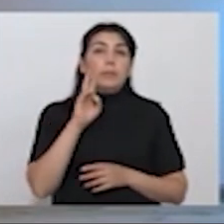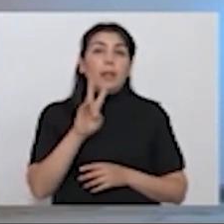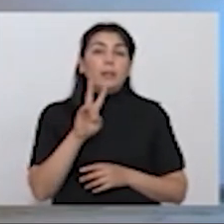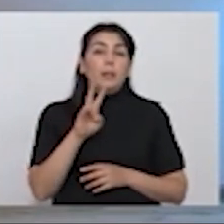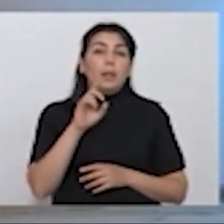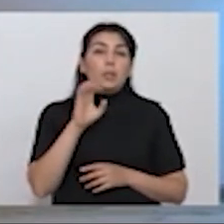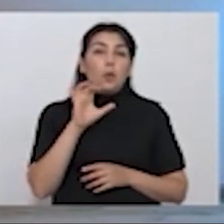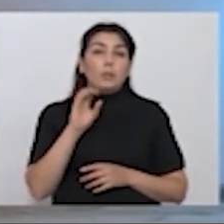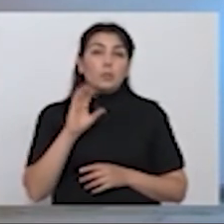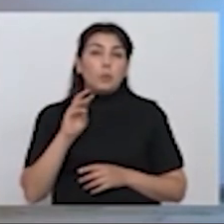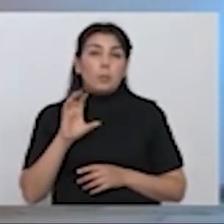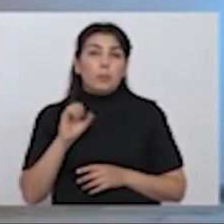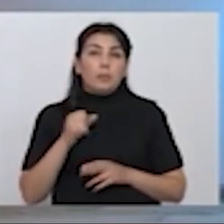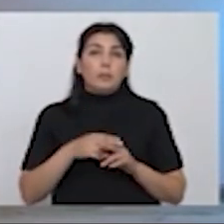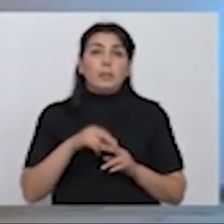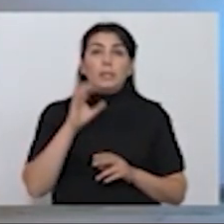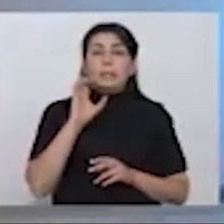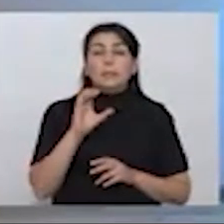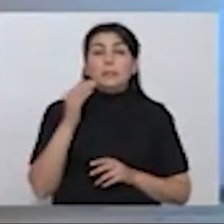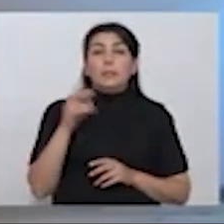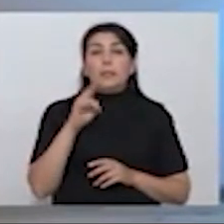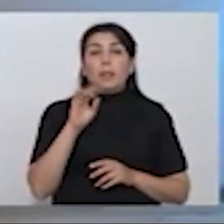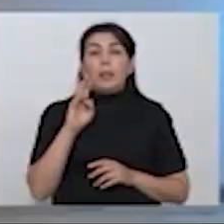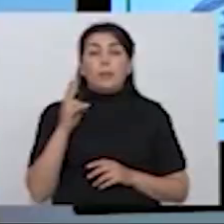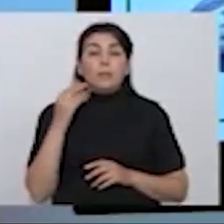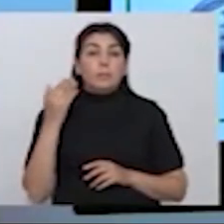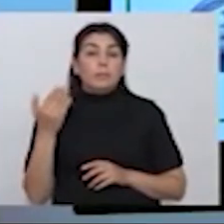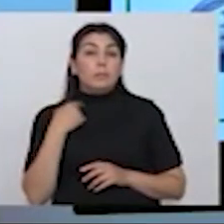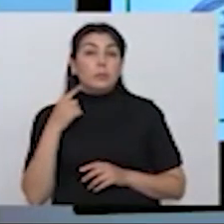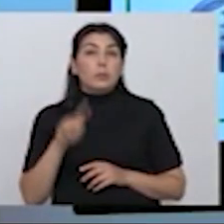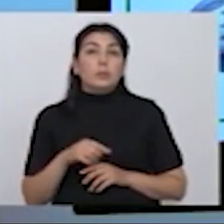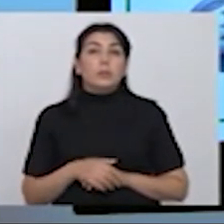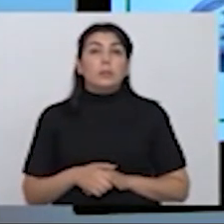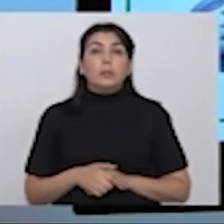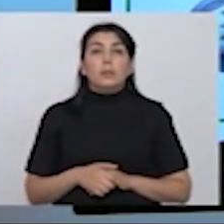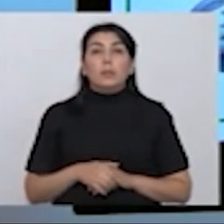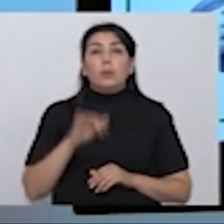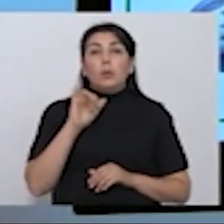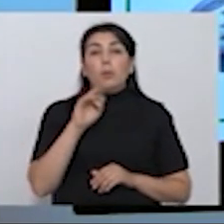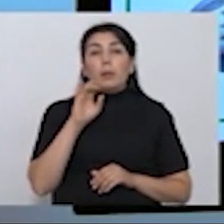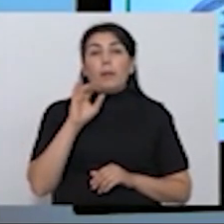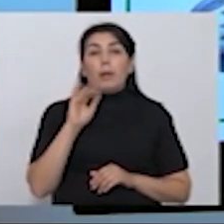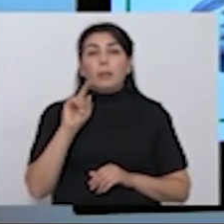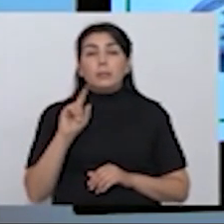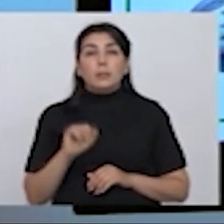soni xromosoma soni, S soni esa DNK sonini tashkil etadi. U profazada